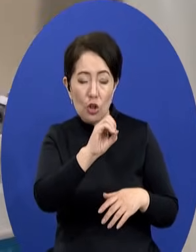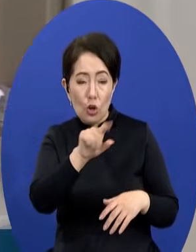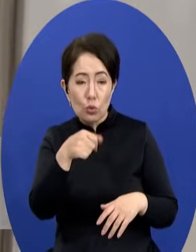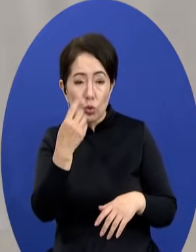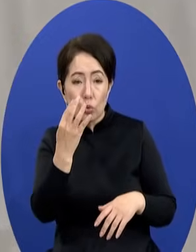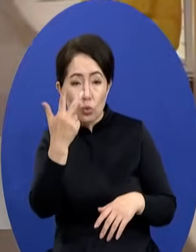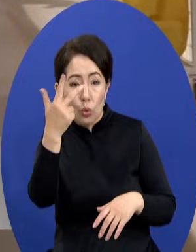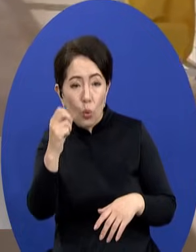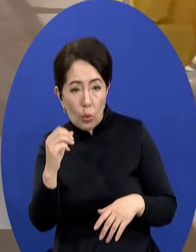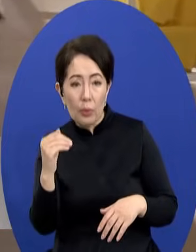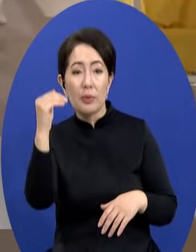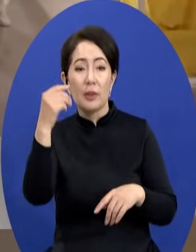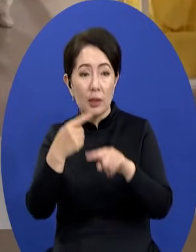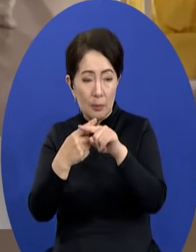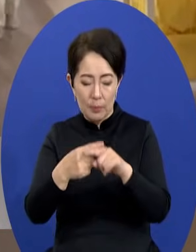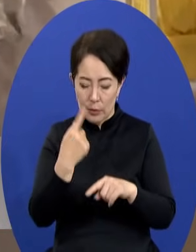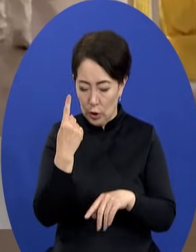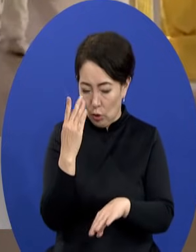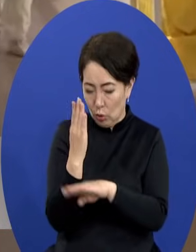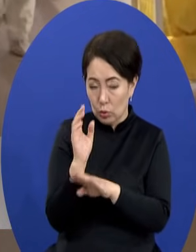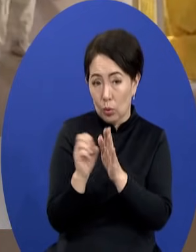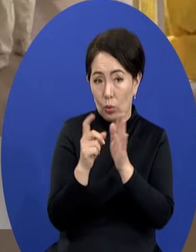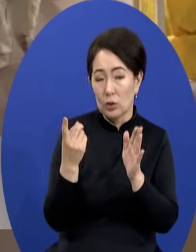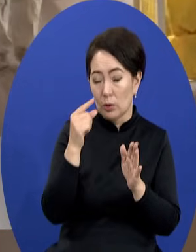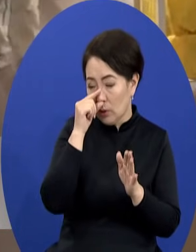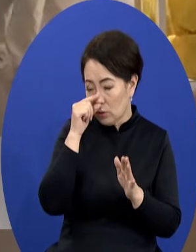байна. Өнгөрөгч нэг хоногийн дотор манай хот хуршид